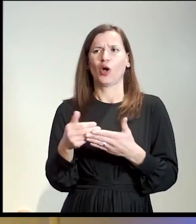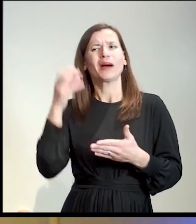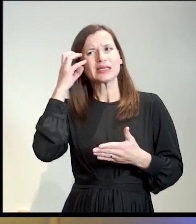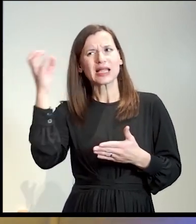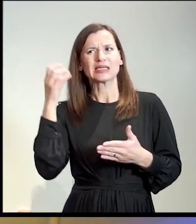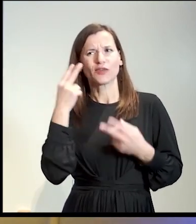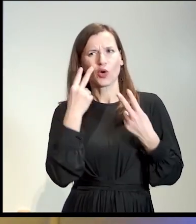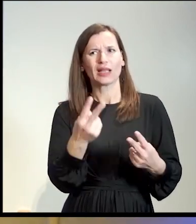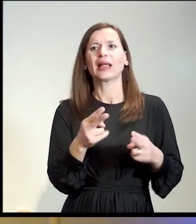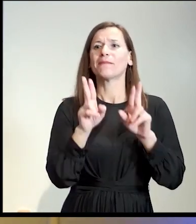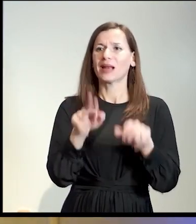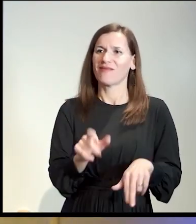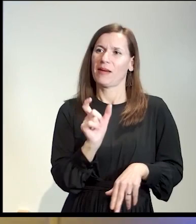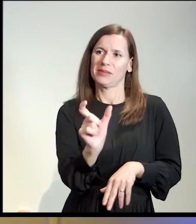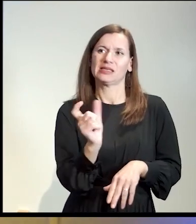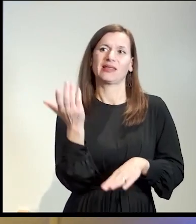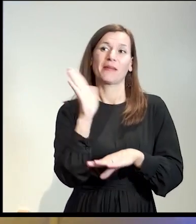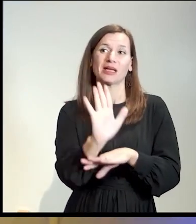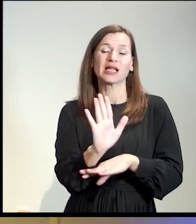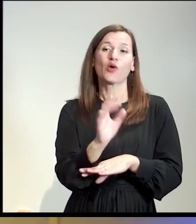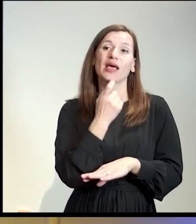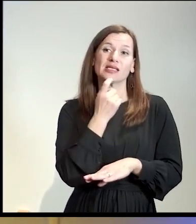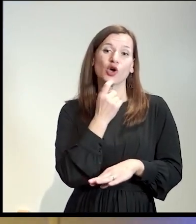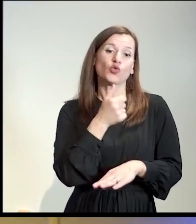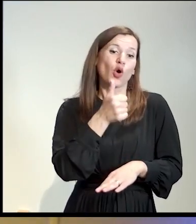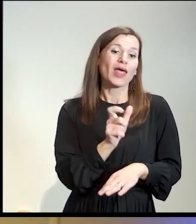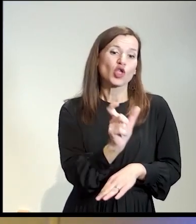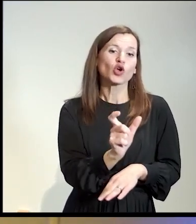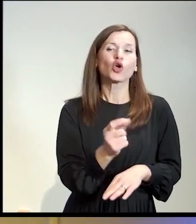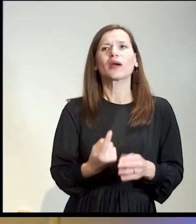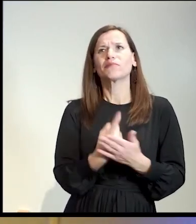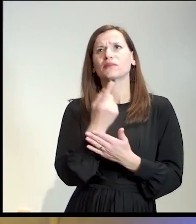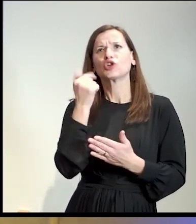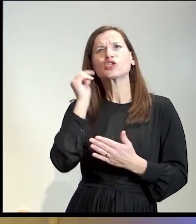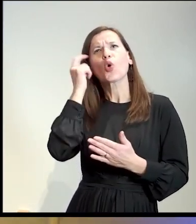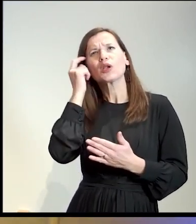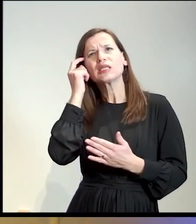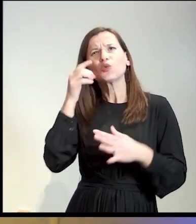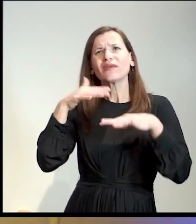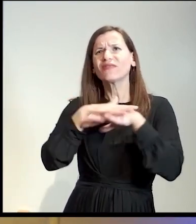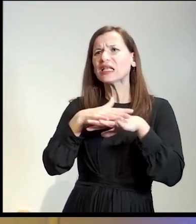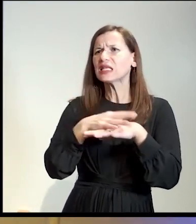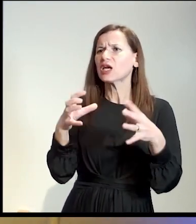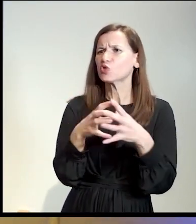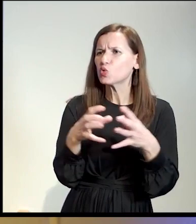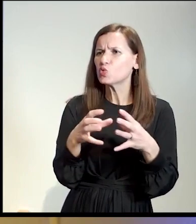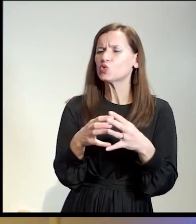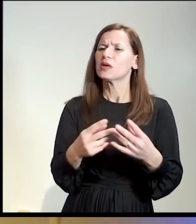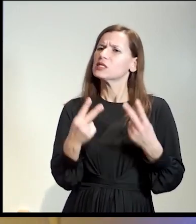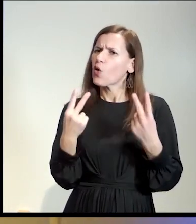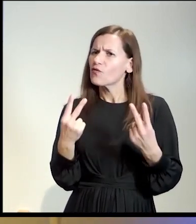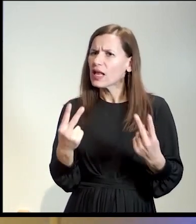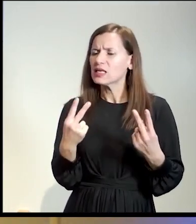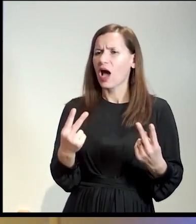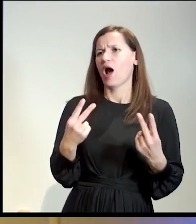gledano izbrana beseda predstavlja jezikovno enoto, ki je prišla skozi kognitivni filter družbe, se je uveljavila in postajala ključna